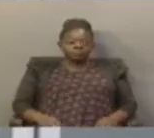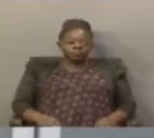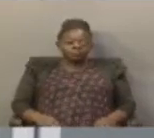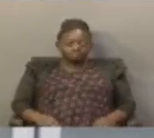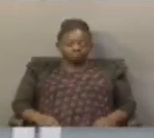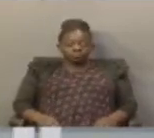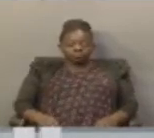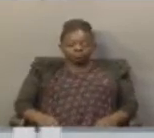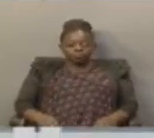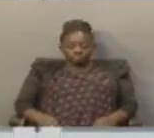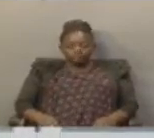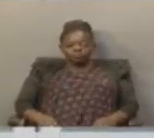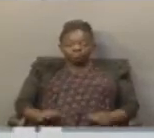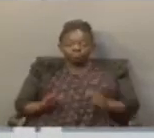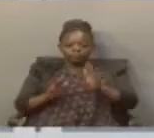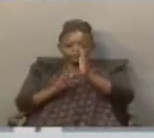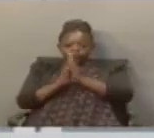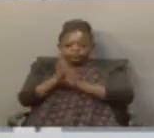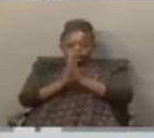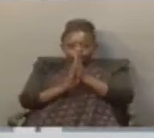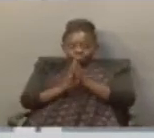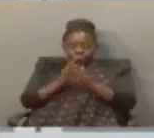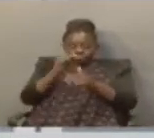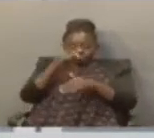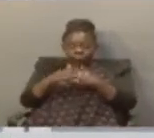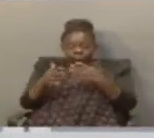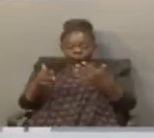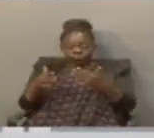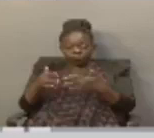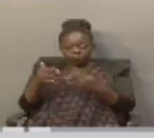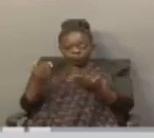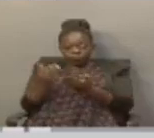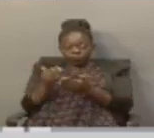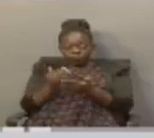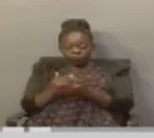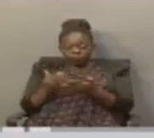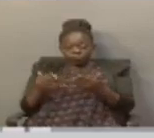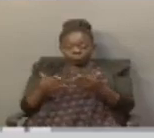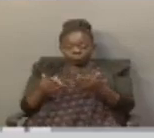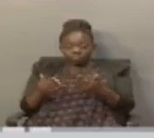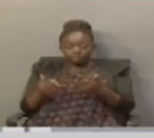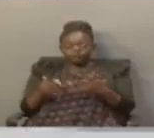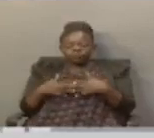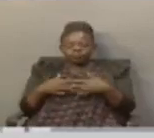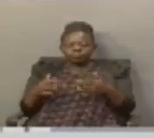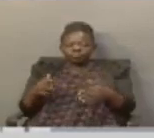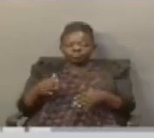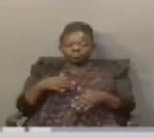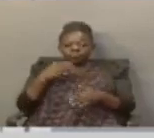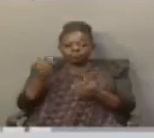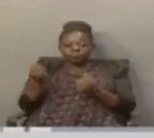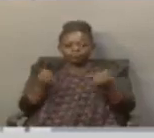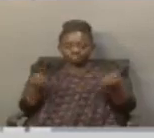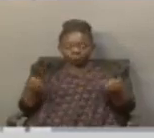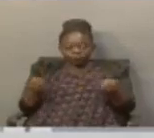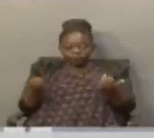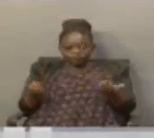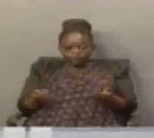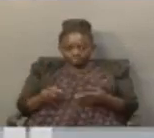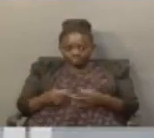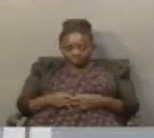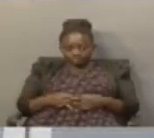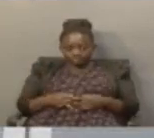yakumpi era twasanyuse nnyo okuba nti bagigudde nanze emmotoka yange mbadde nywawo miliyoni